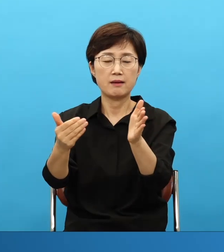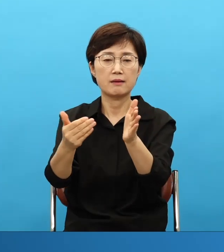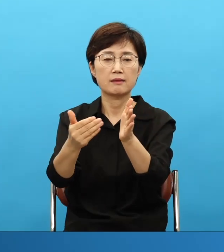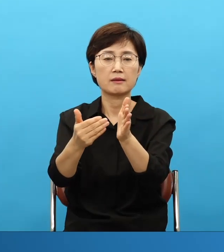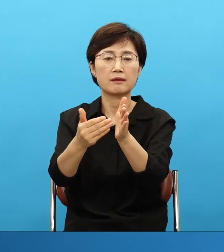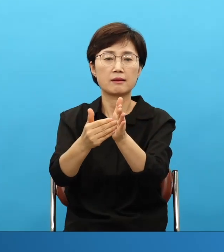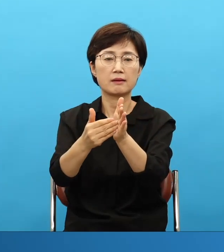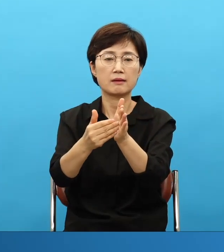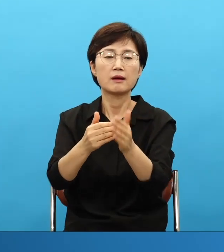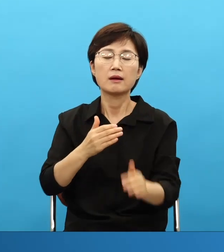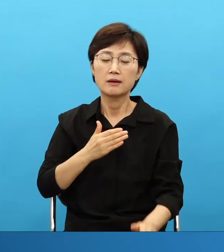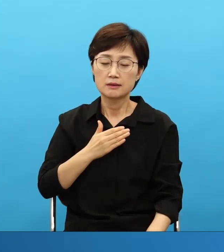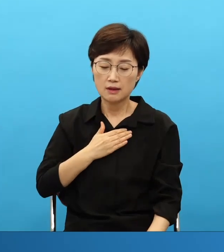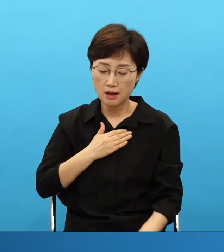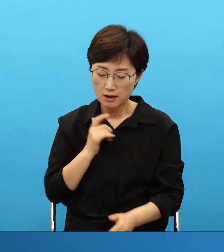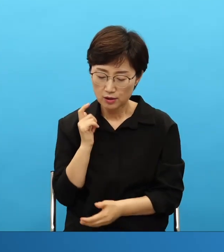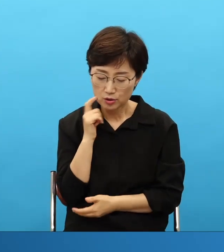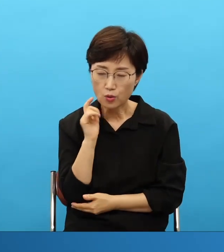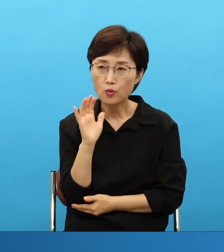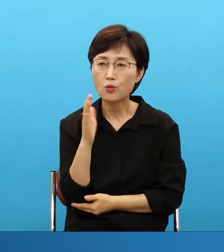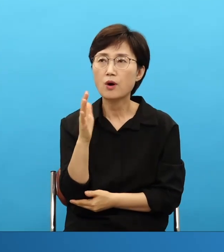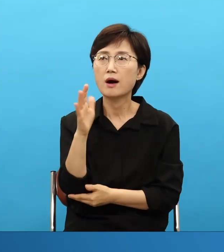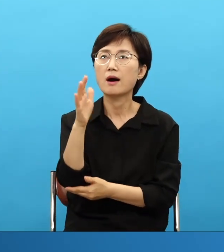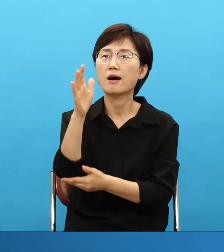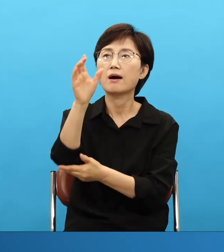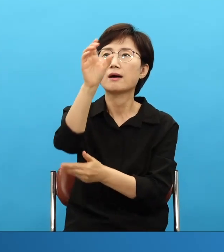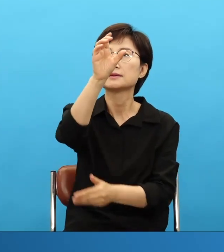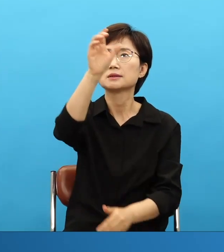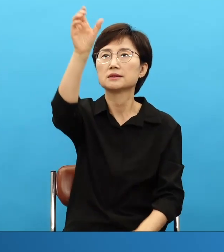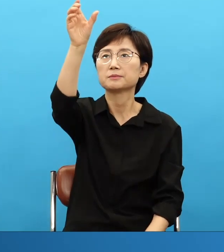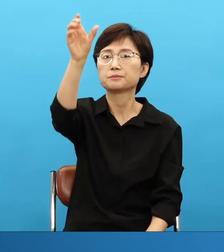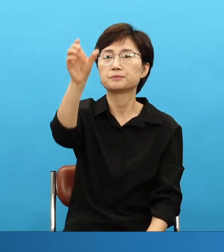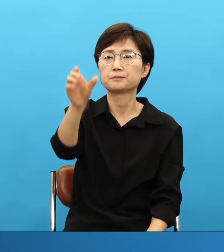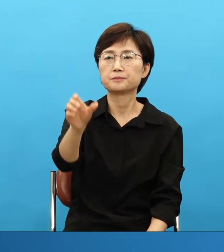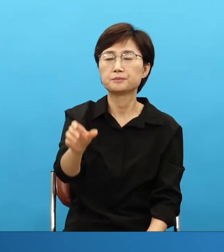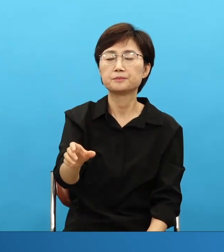구하셨네 나의 영광